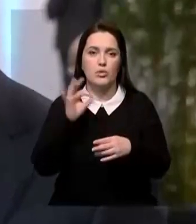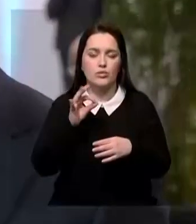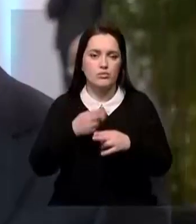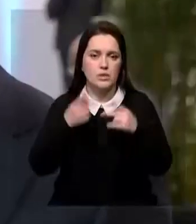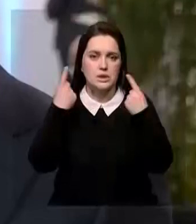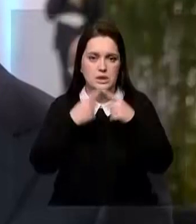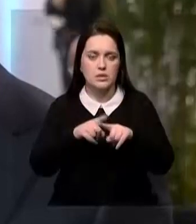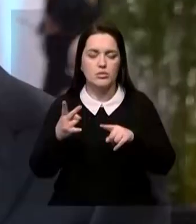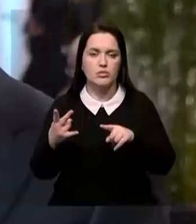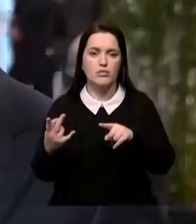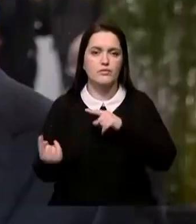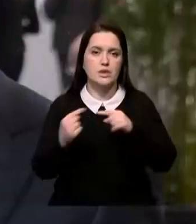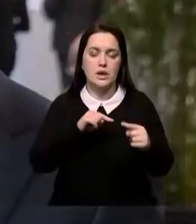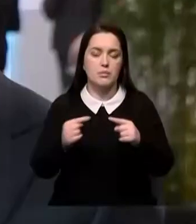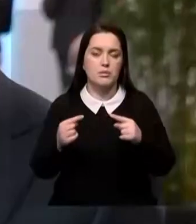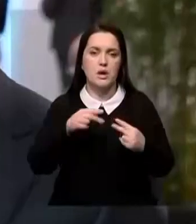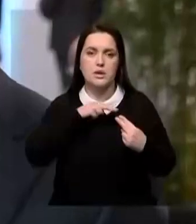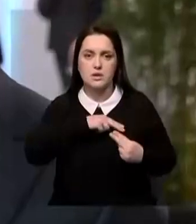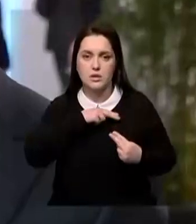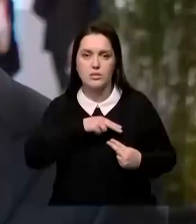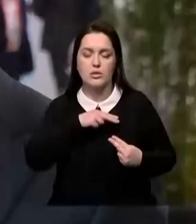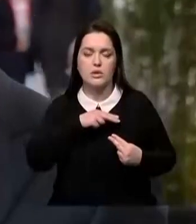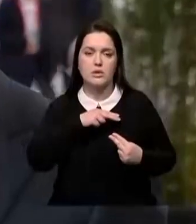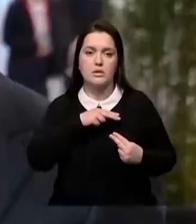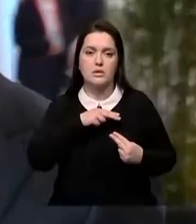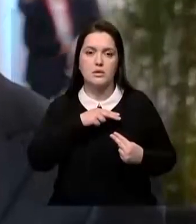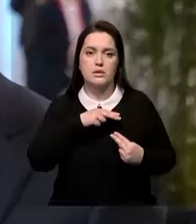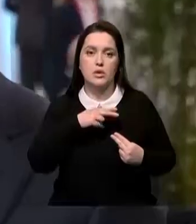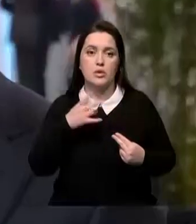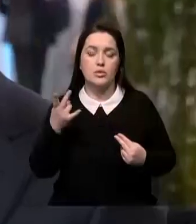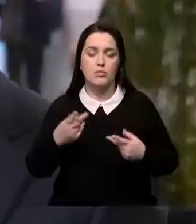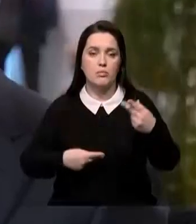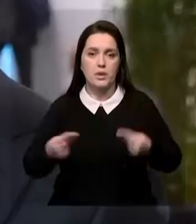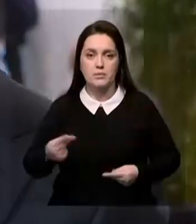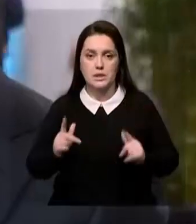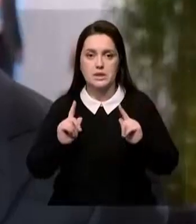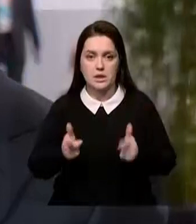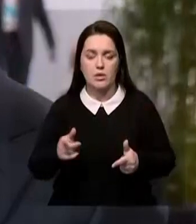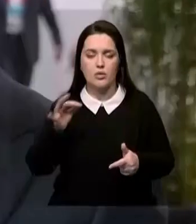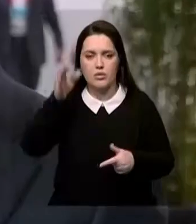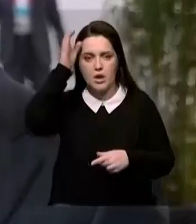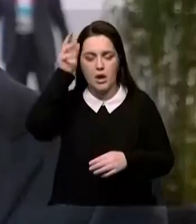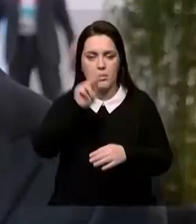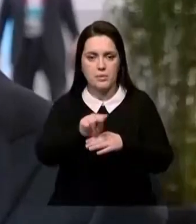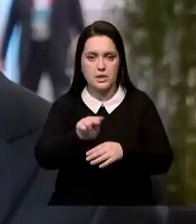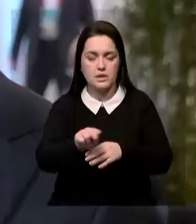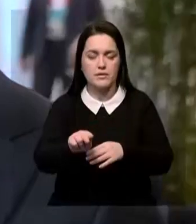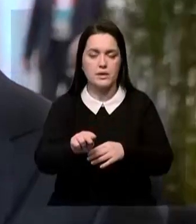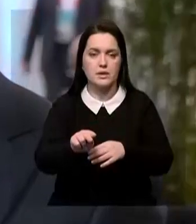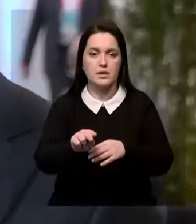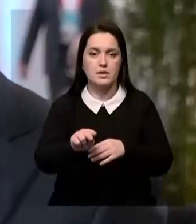взаимное сотрудничество в развитии компетенций. Были подписаны соглашения по образовательной части, то есть